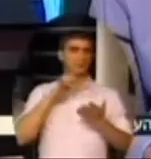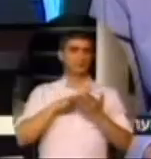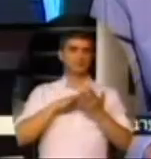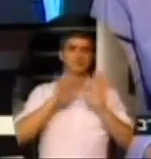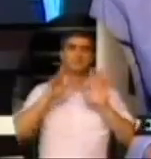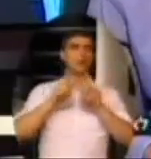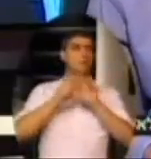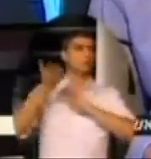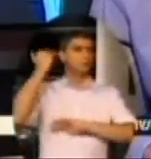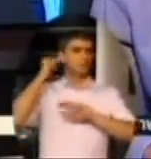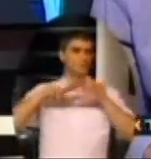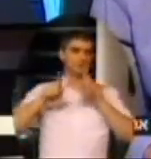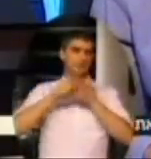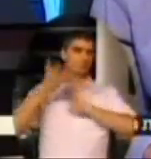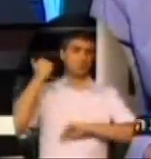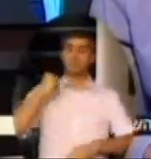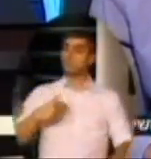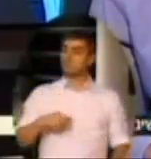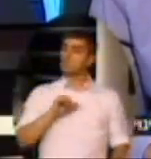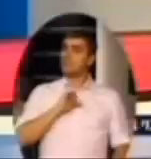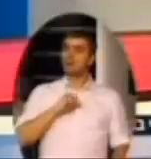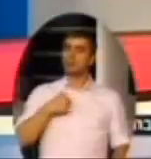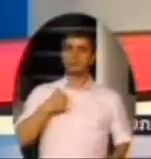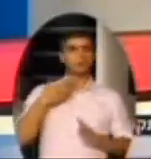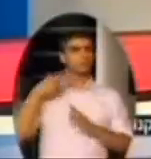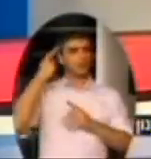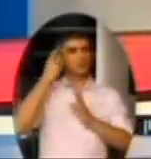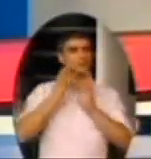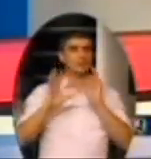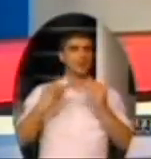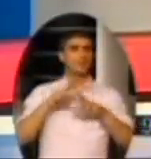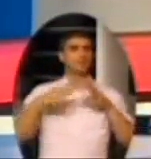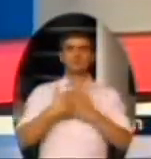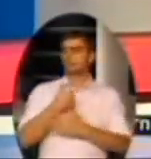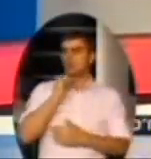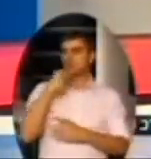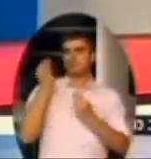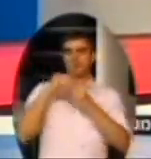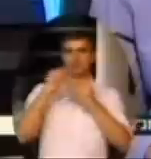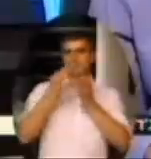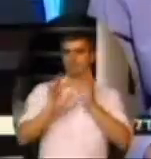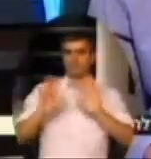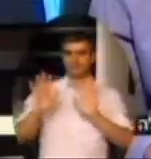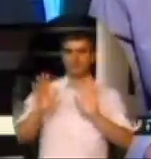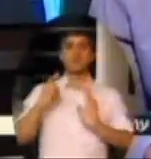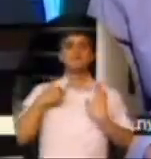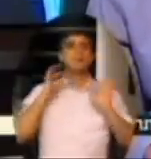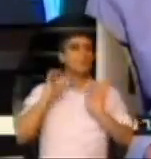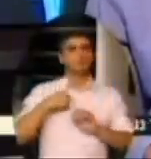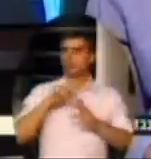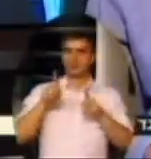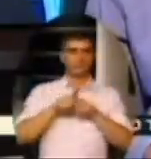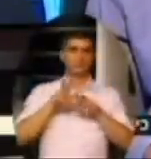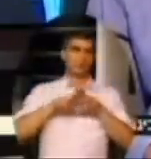בסרט ההוא ממש לא אוקיי א לא אז אני דווקא מעניין אותי פרטים על הסרט החדש אני לא רוצה לתת יותר פרטי מזה אבל אנחנו ממש לא